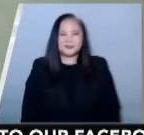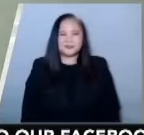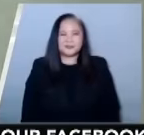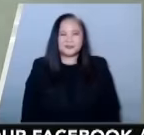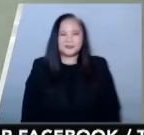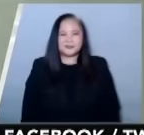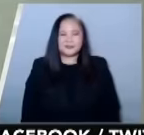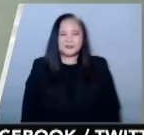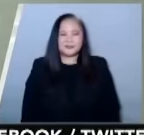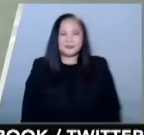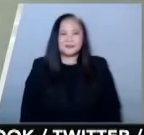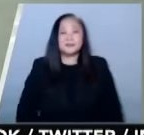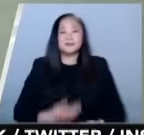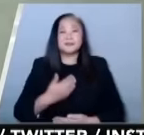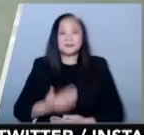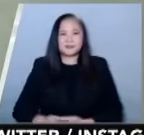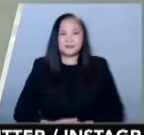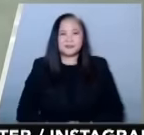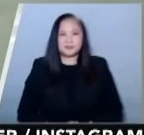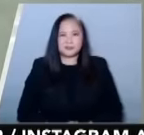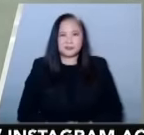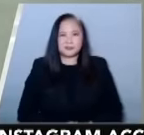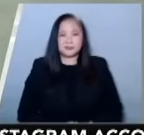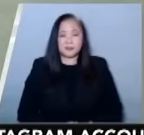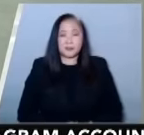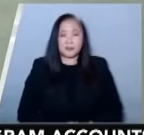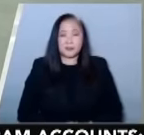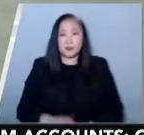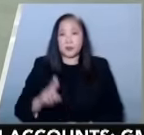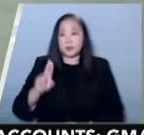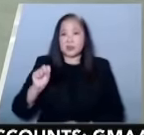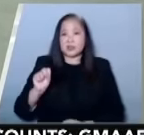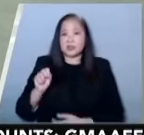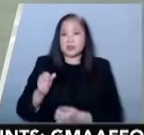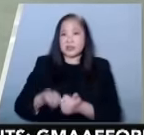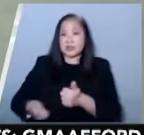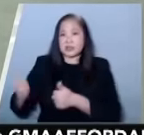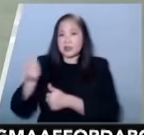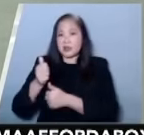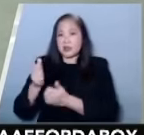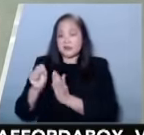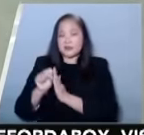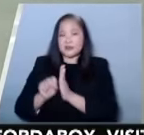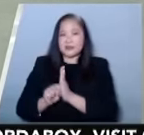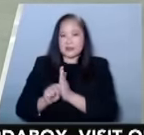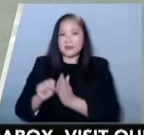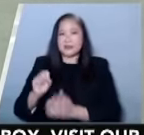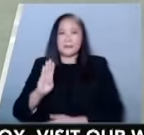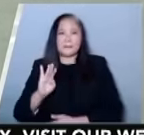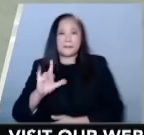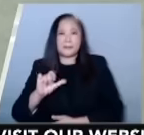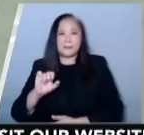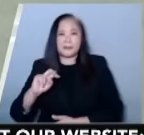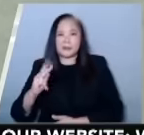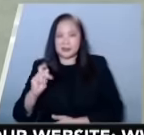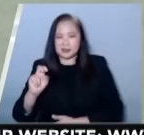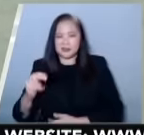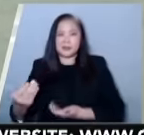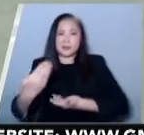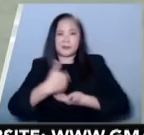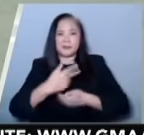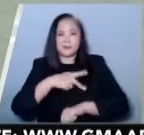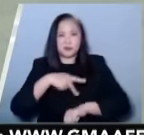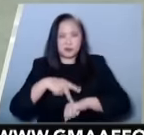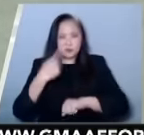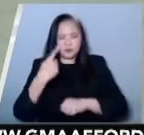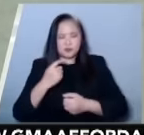Muling bumisita sa bansa si U.S. Secretary of State Anthony Blinken para pagtibayan ng alyansa ng Pilipinas at ng Amerika. Binitikos